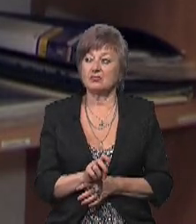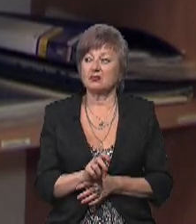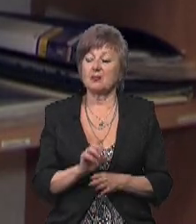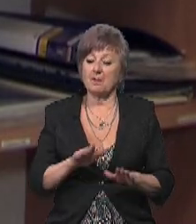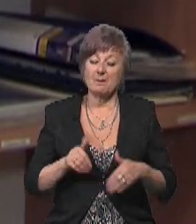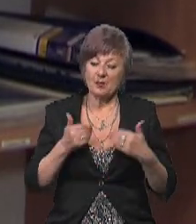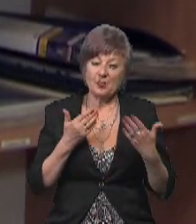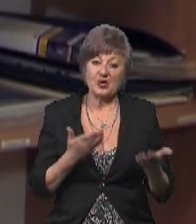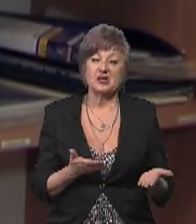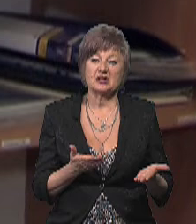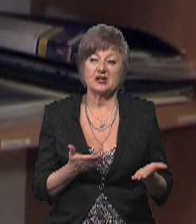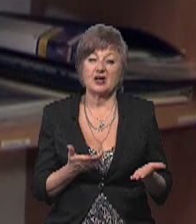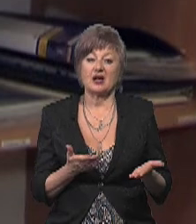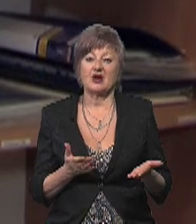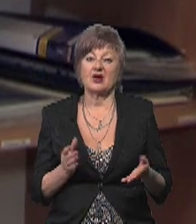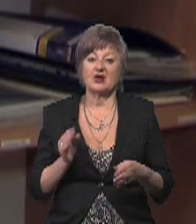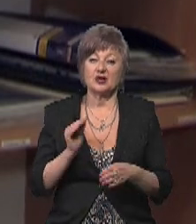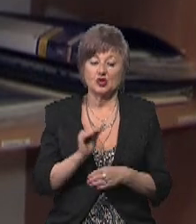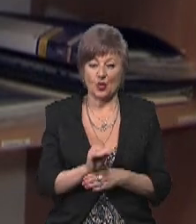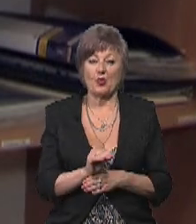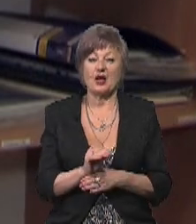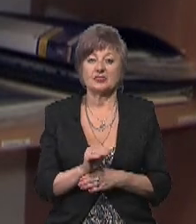пропонували добавку до пенсії.